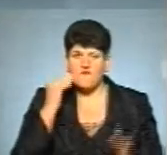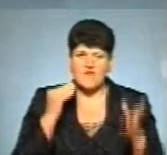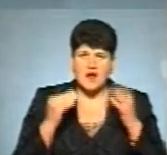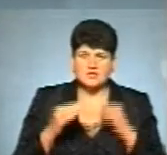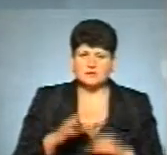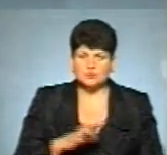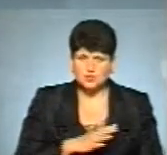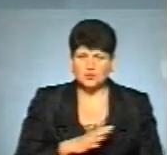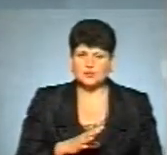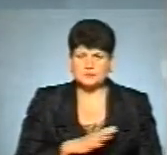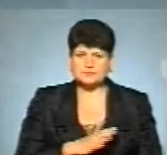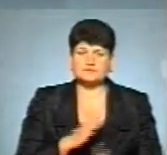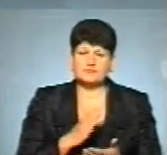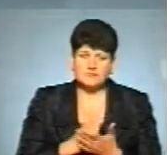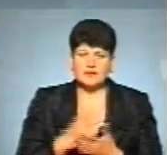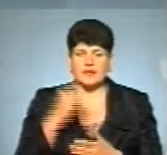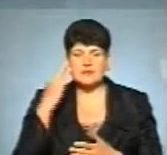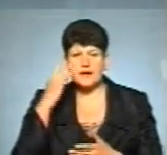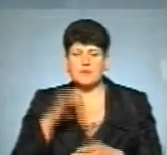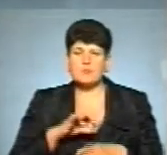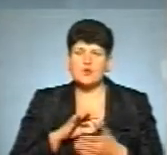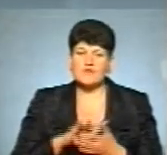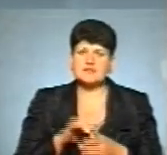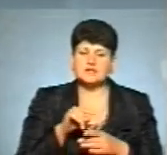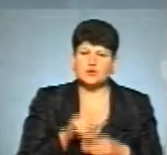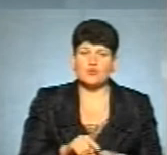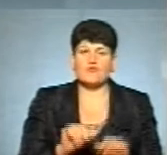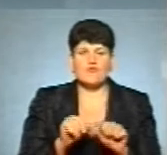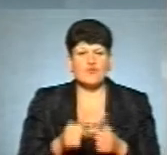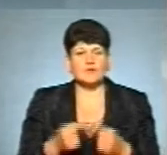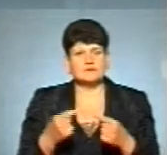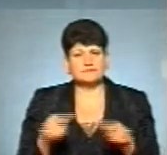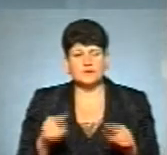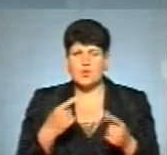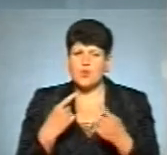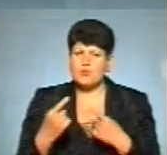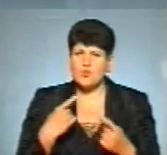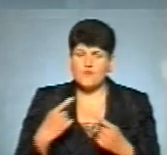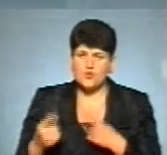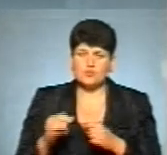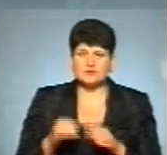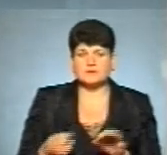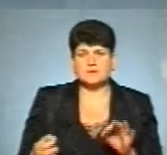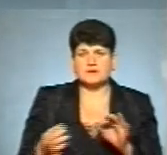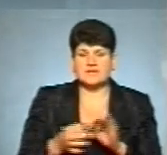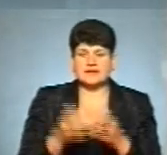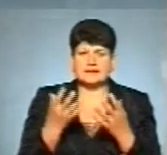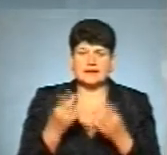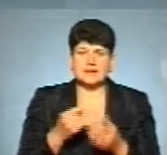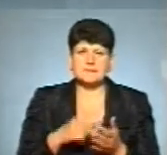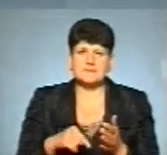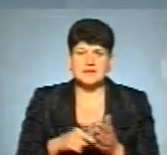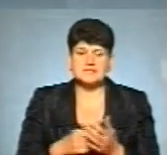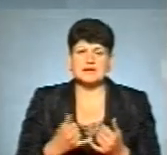була. Є ідея провести його, формат зараз іде в обговоренні, можливо, буде прив'язка до Дня міста. І саме